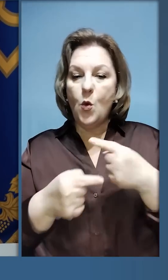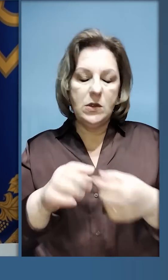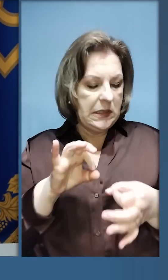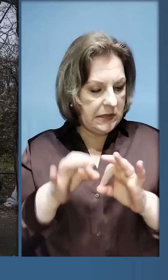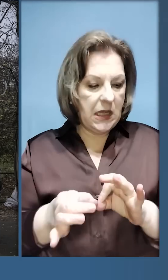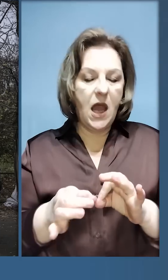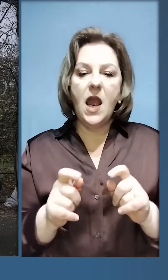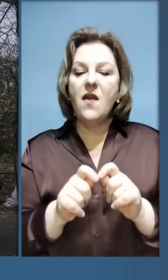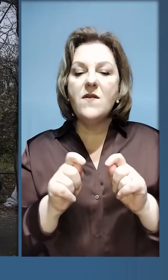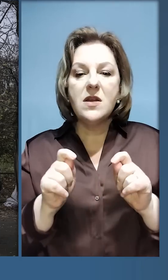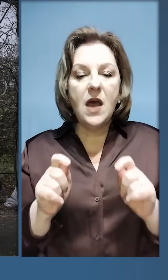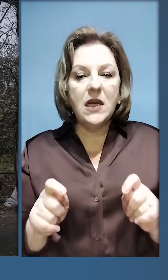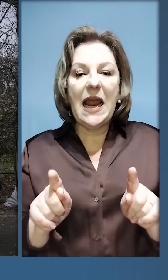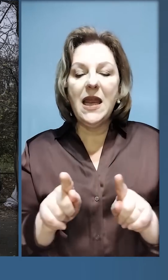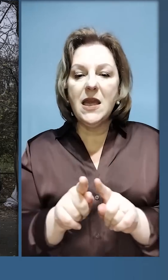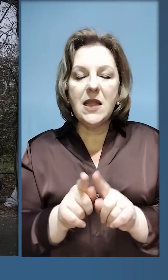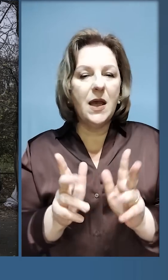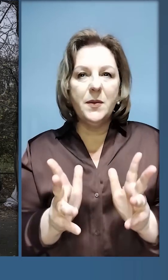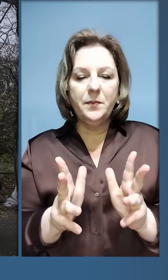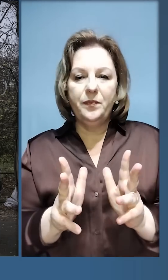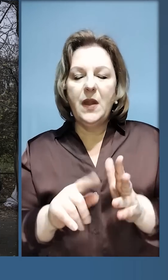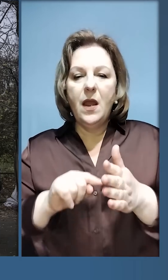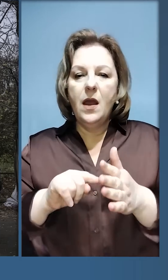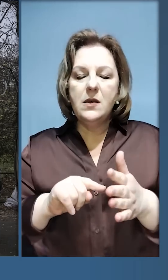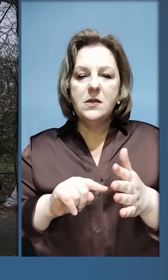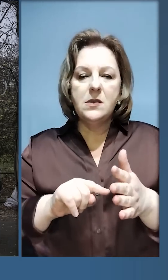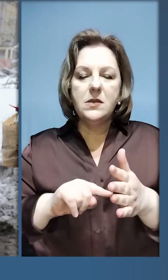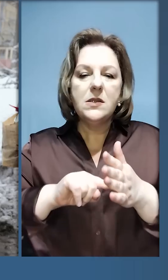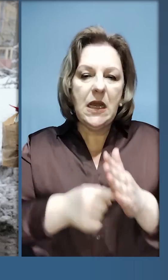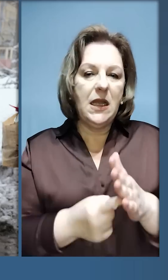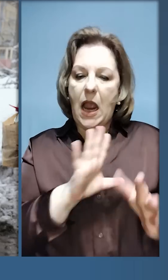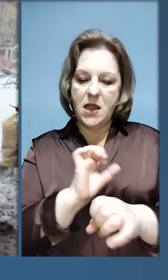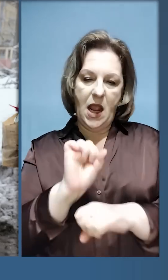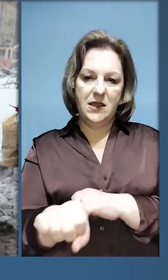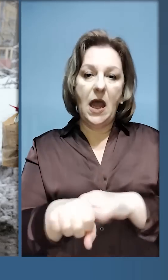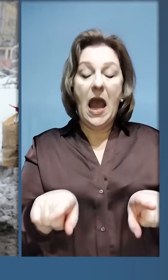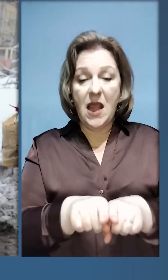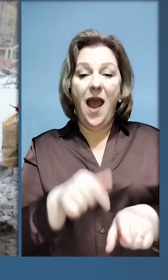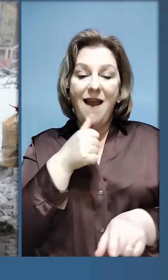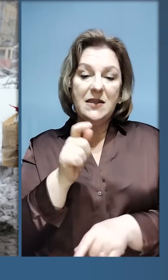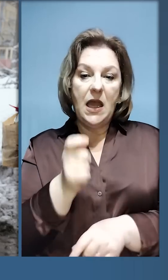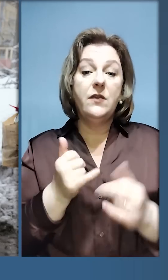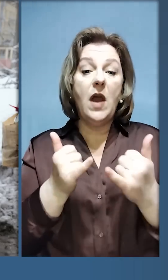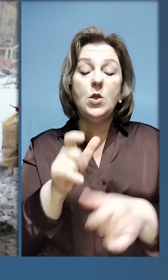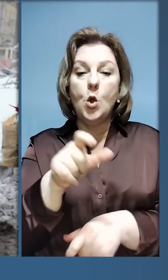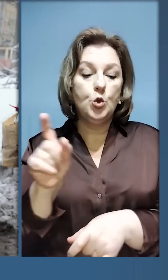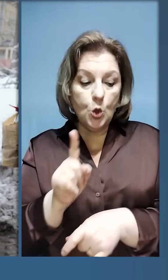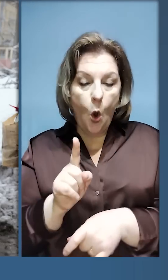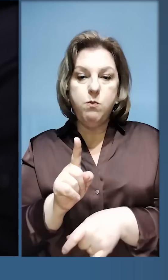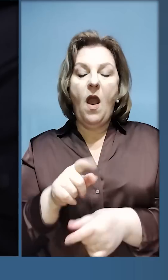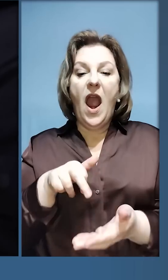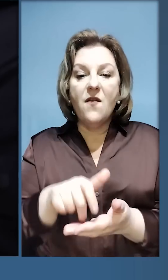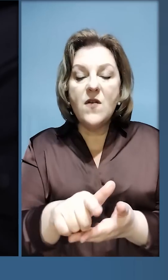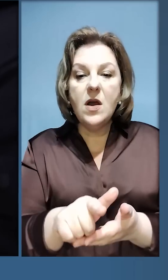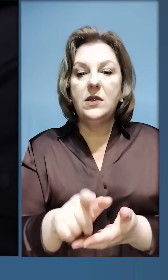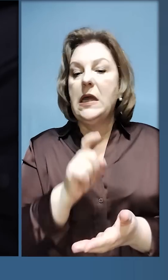відбудовуємо складно. Відкривали такі, знаєте, unbreakable centers. Ми їх так назвали. для людей, щоб